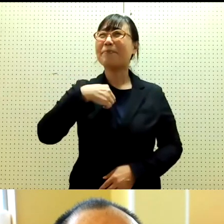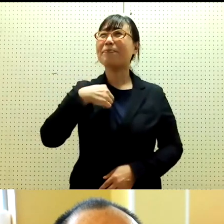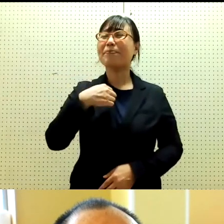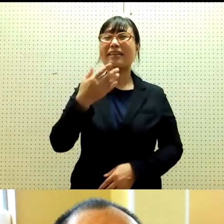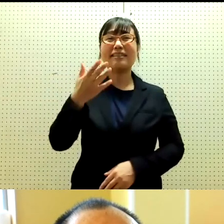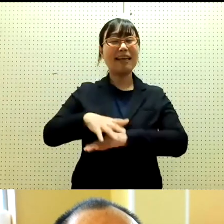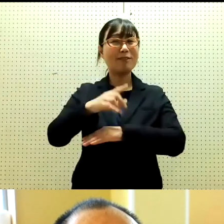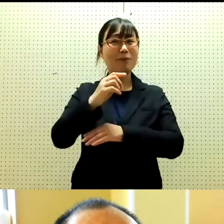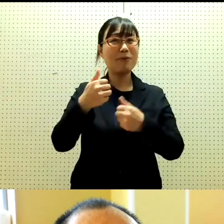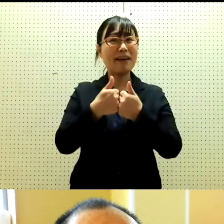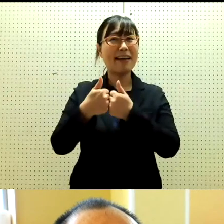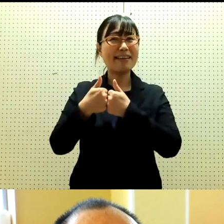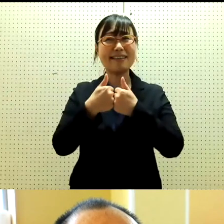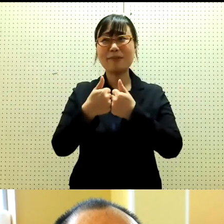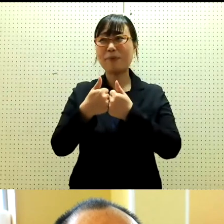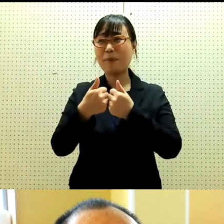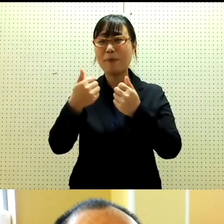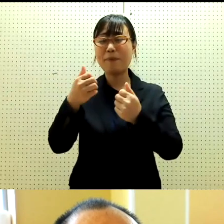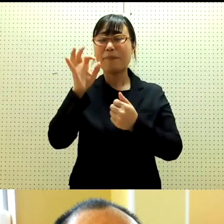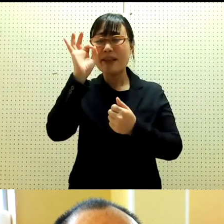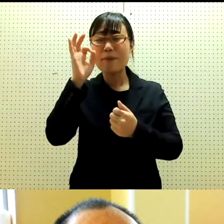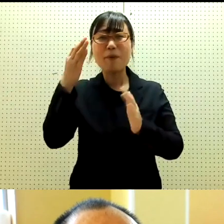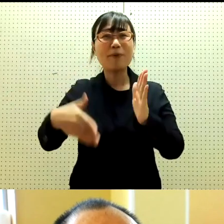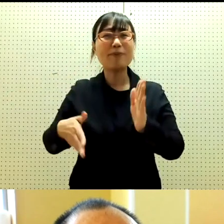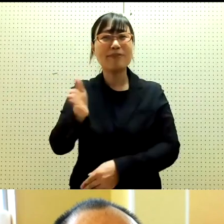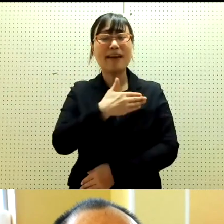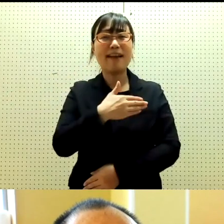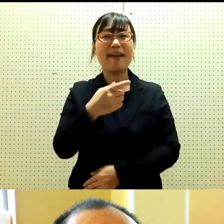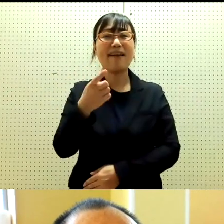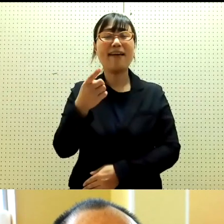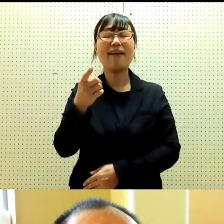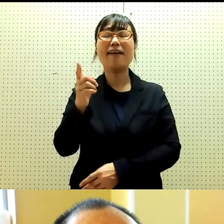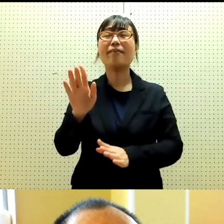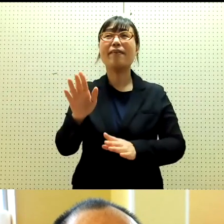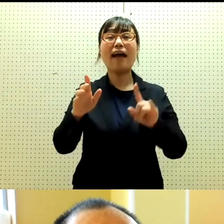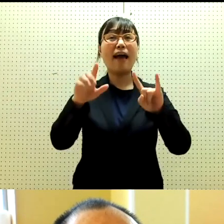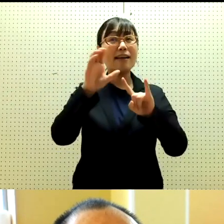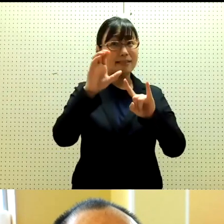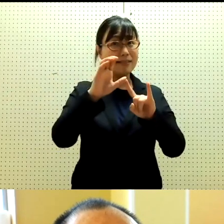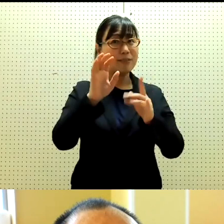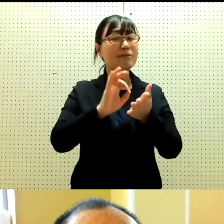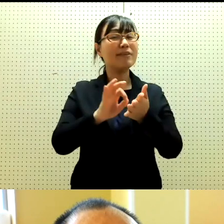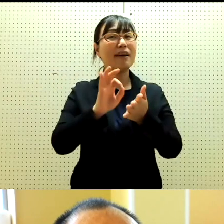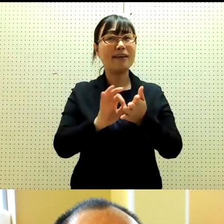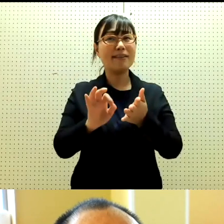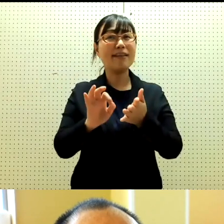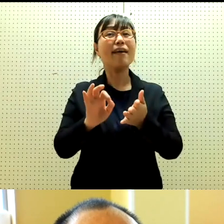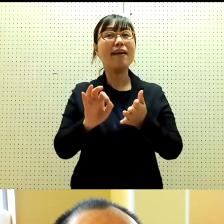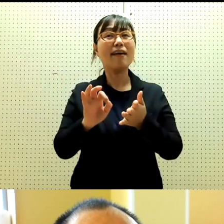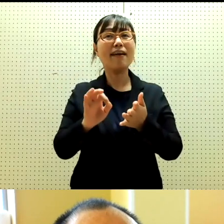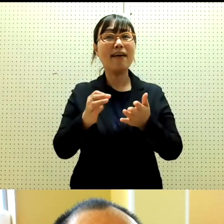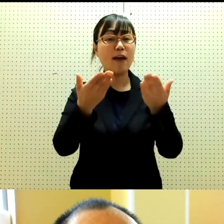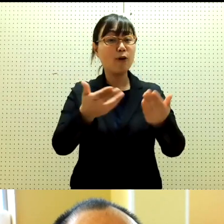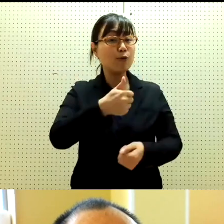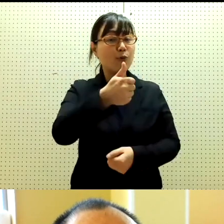てなかったんですが、これとちょっとねつながりを持ってですね、ICT 使ってどんな形で不登校の支援を展開されようとし